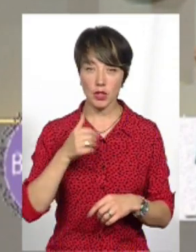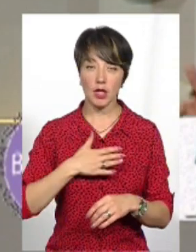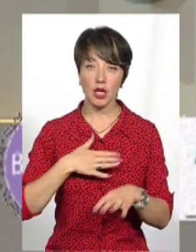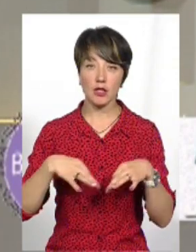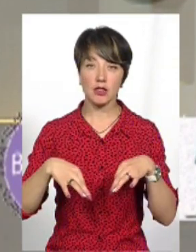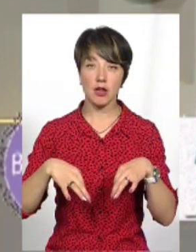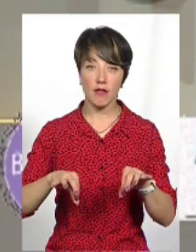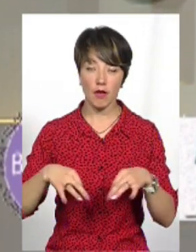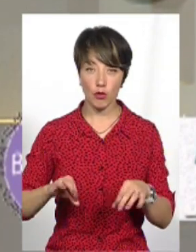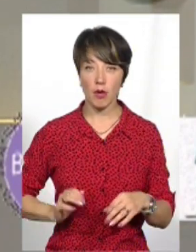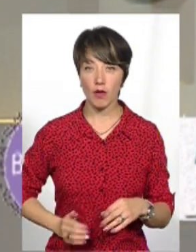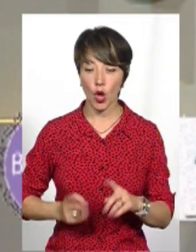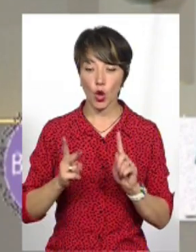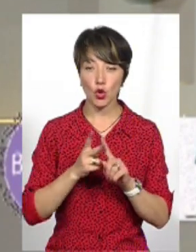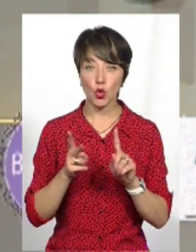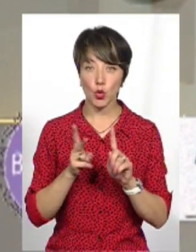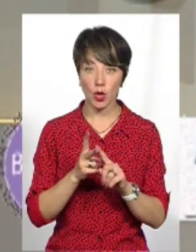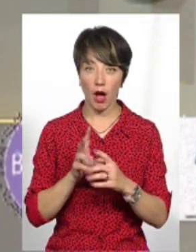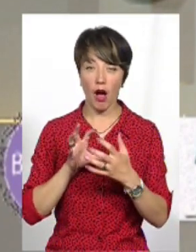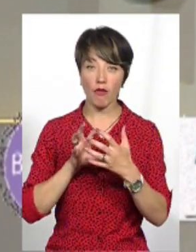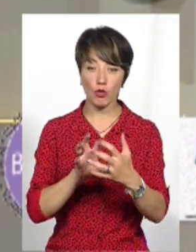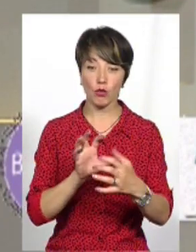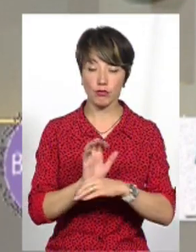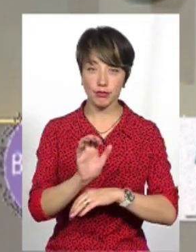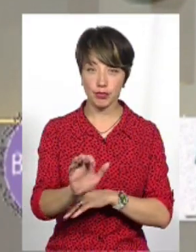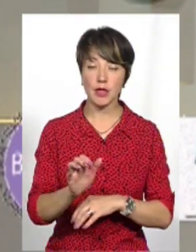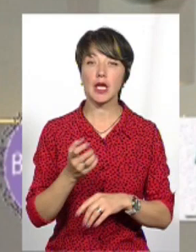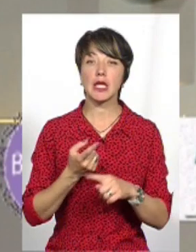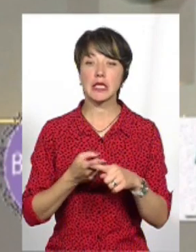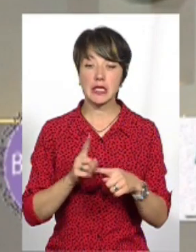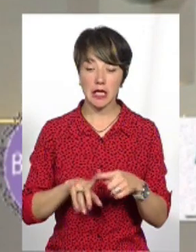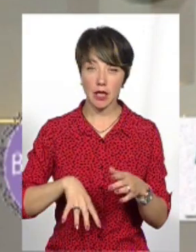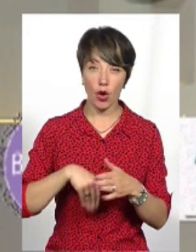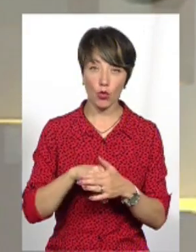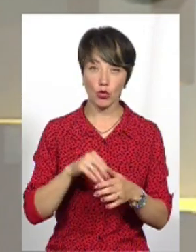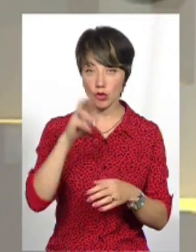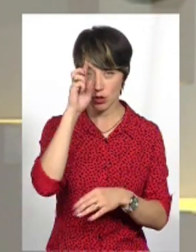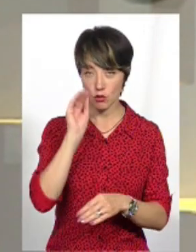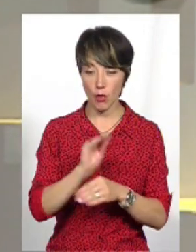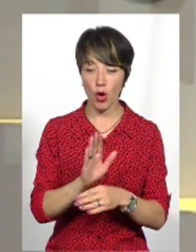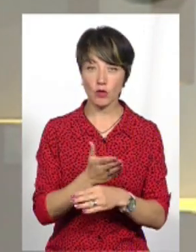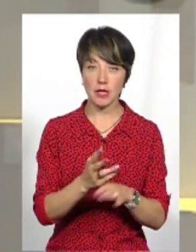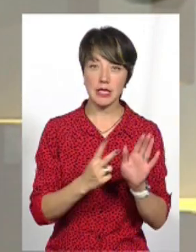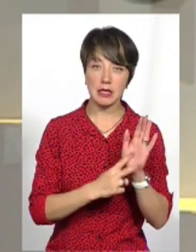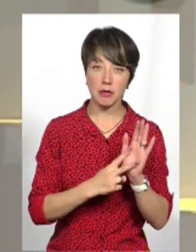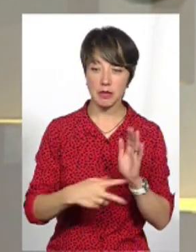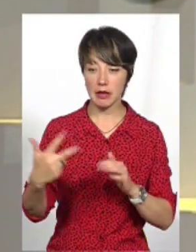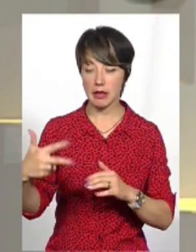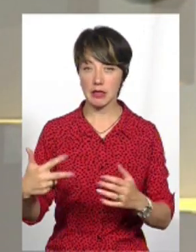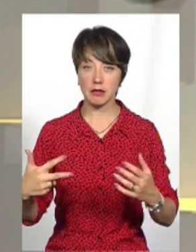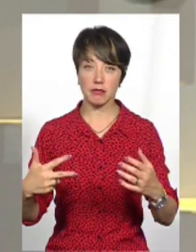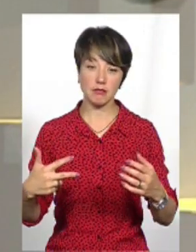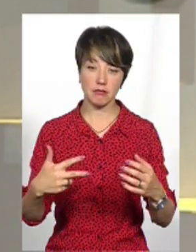автомобільна поставила їм другий шкільний автобус. Тобто це за рахунок субвенції. Тобто там розподіл такий